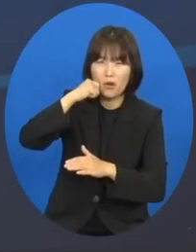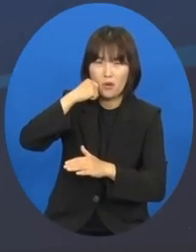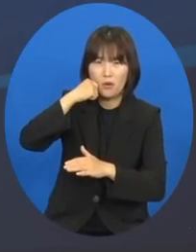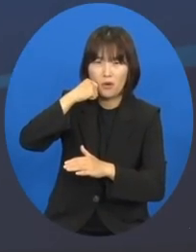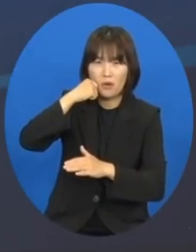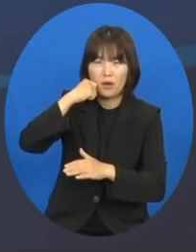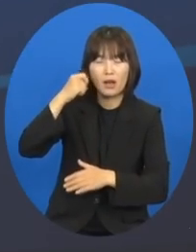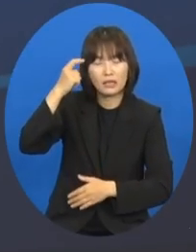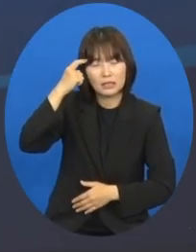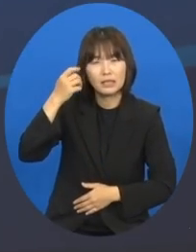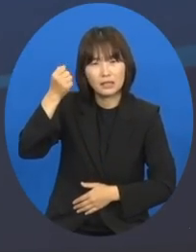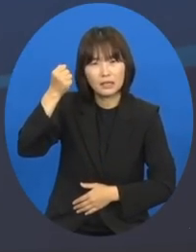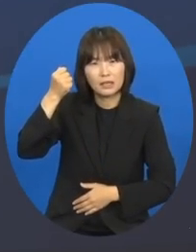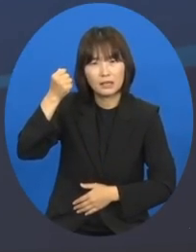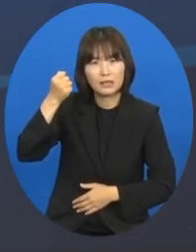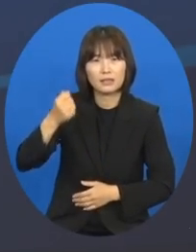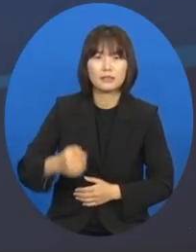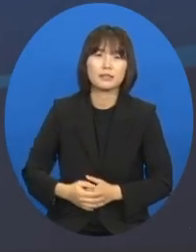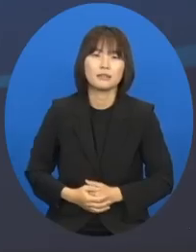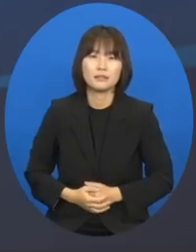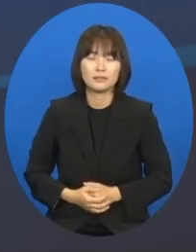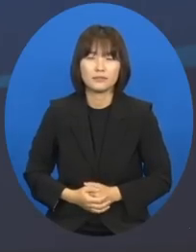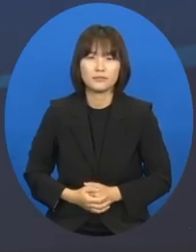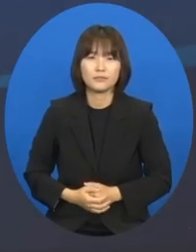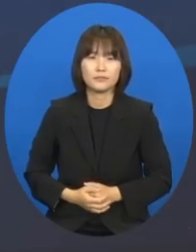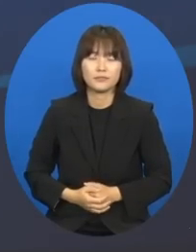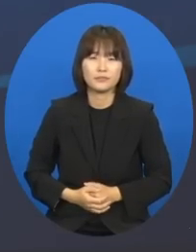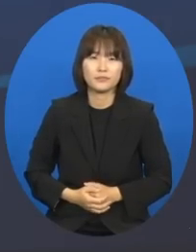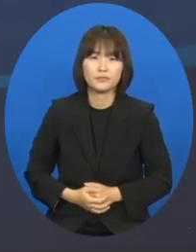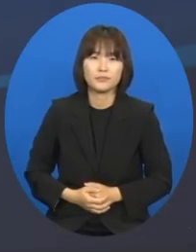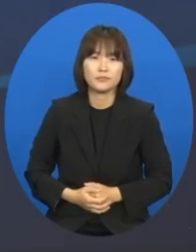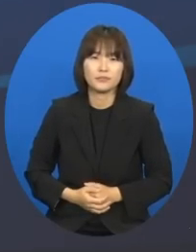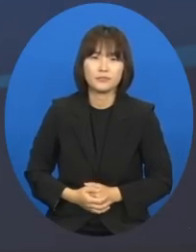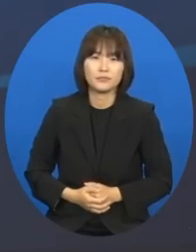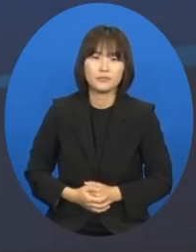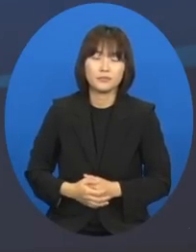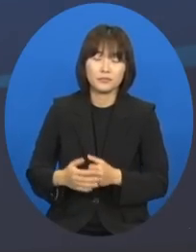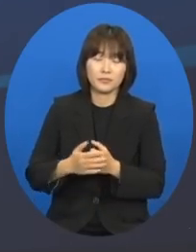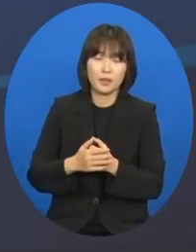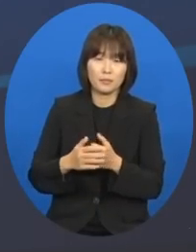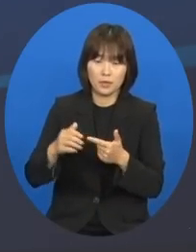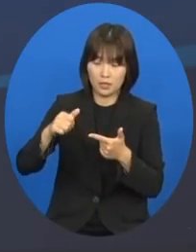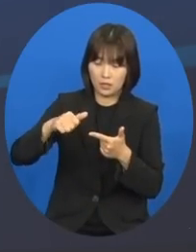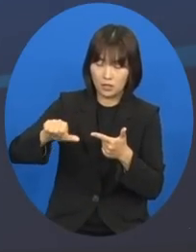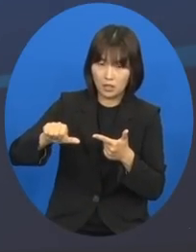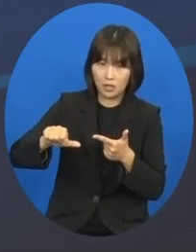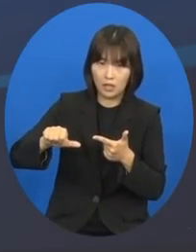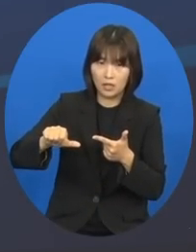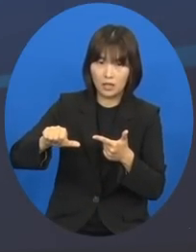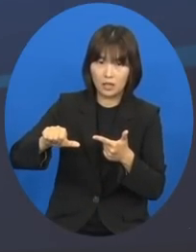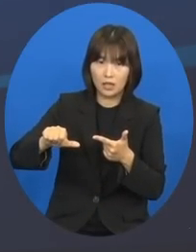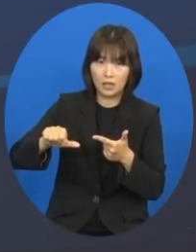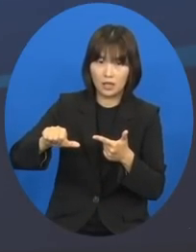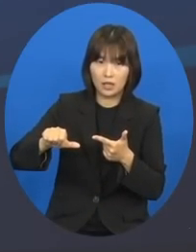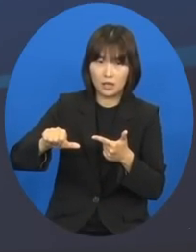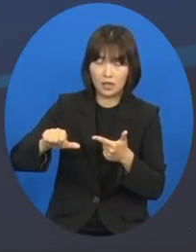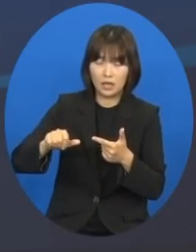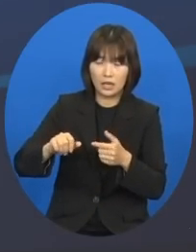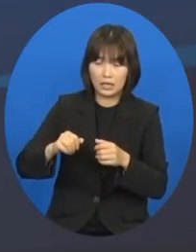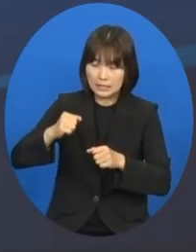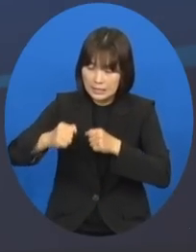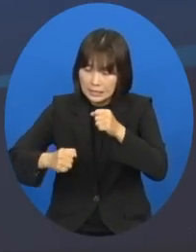그러니까이 아이가 기고 일어나고 걷기 시작하면서부터 형은 뛰어다니니까 자기도 뛰어야 되는